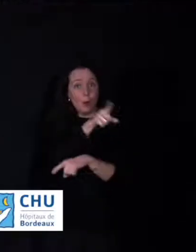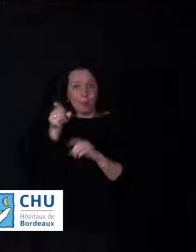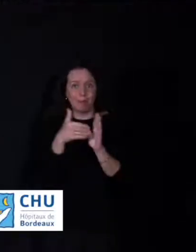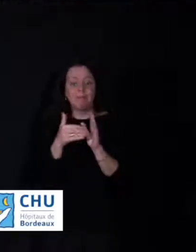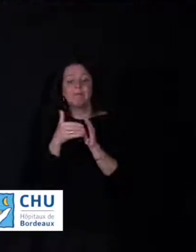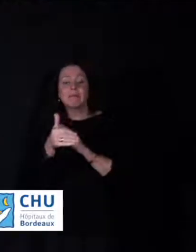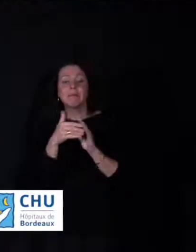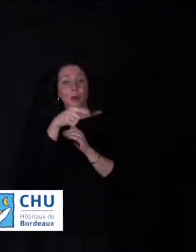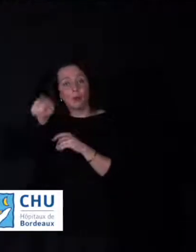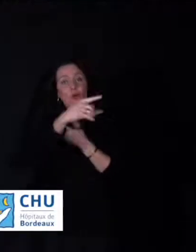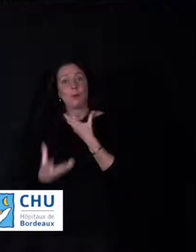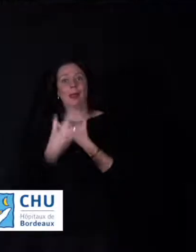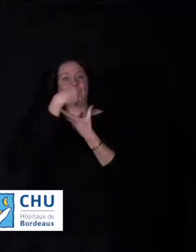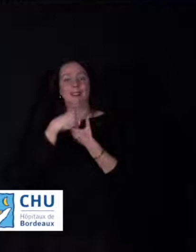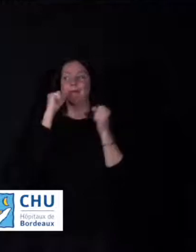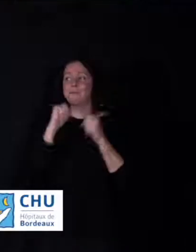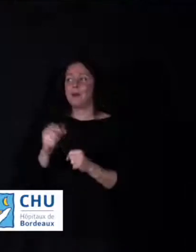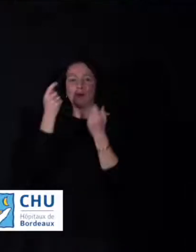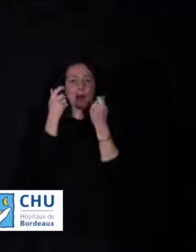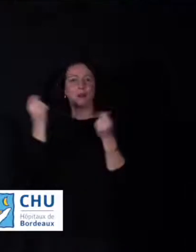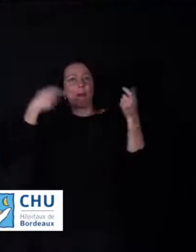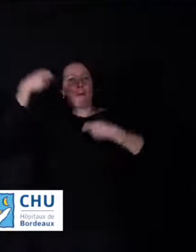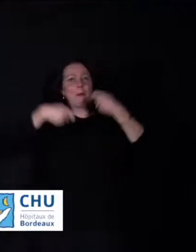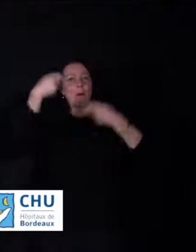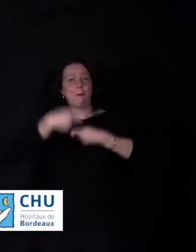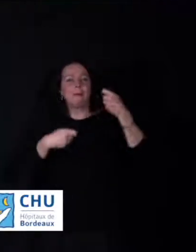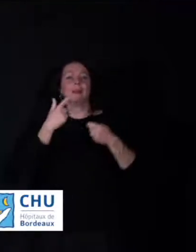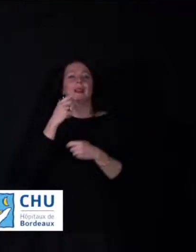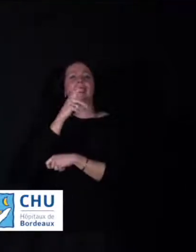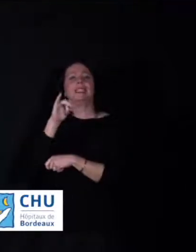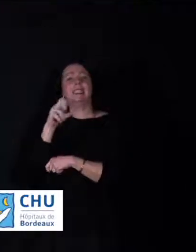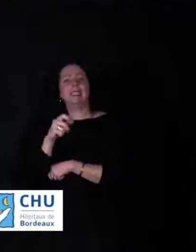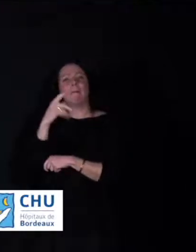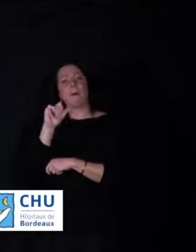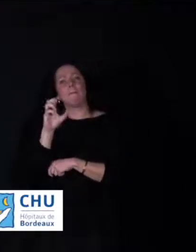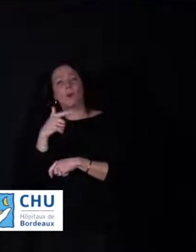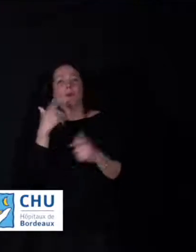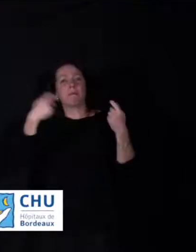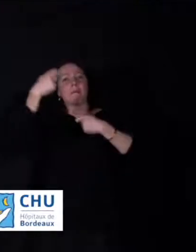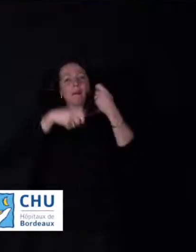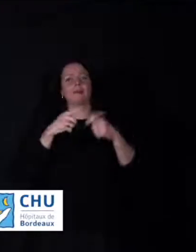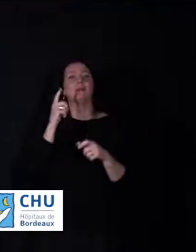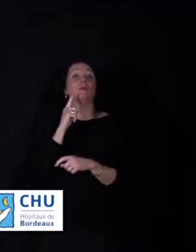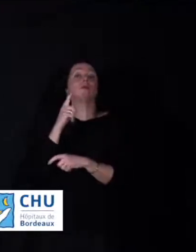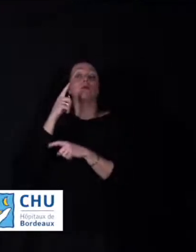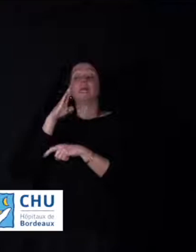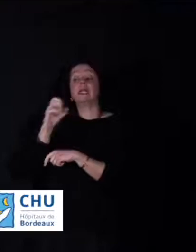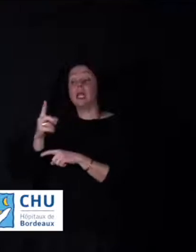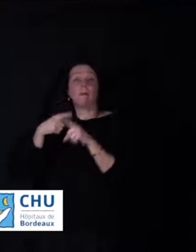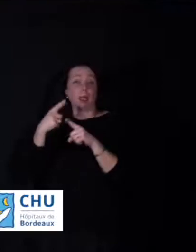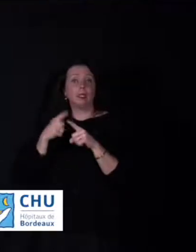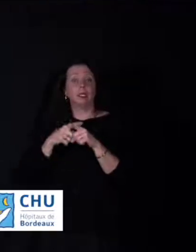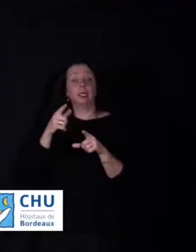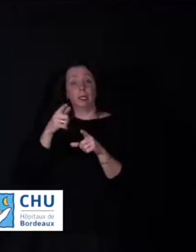jours, participer à ce crowdfunding avec KissKissBankBank pour cette BD dont une partie, en effet, des bénéfices